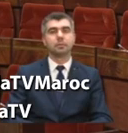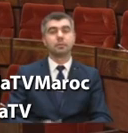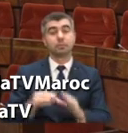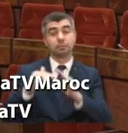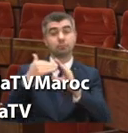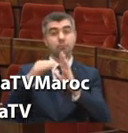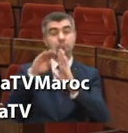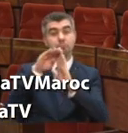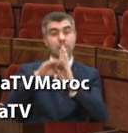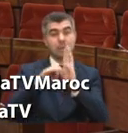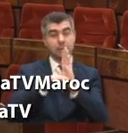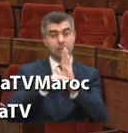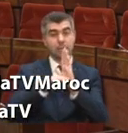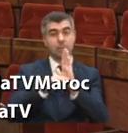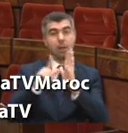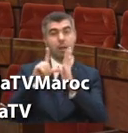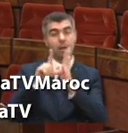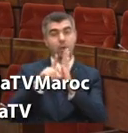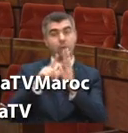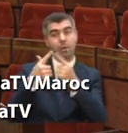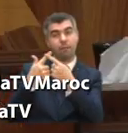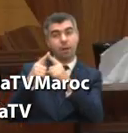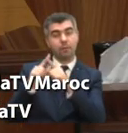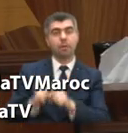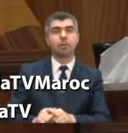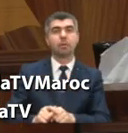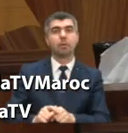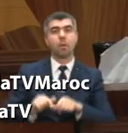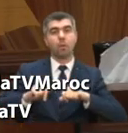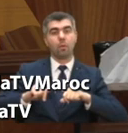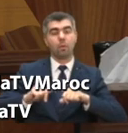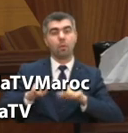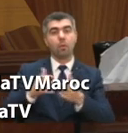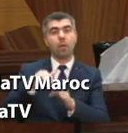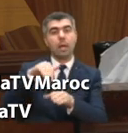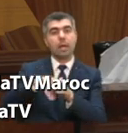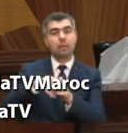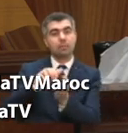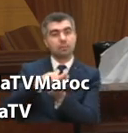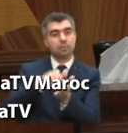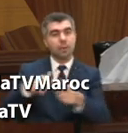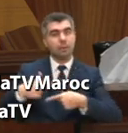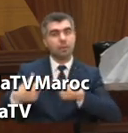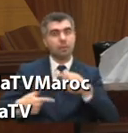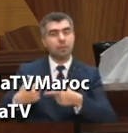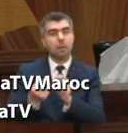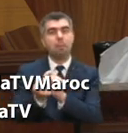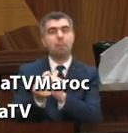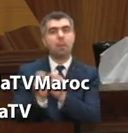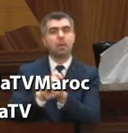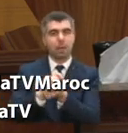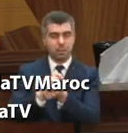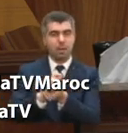توصل مكتب المجلس بمقترحات القوانين التالية من فريق الأصالة والمعاصرة: مقترح قانون يقضي بتغيير